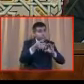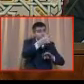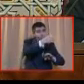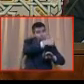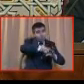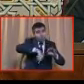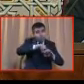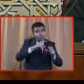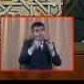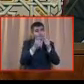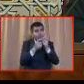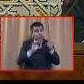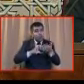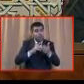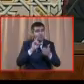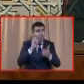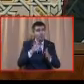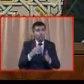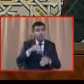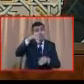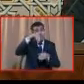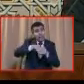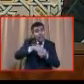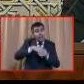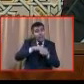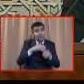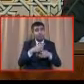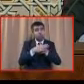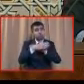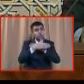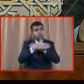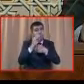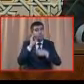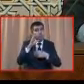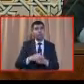النواب المحترمين من فريق التجمع الوطني الأحرار؟ تفضل السيد النائب.